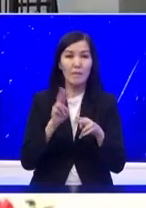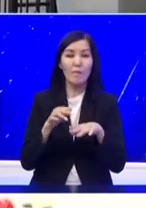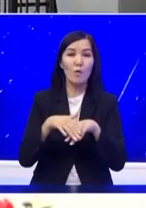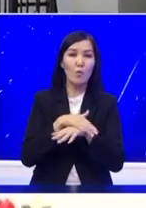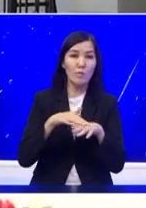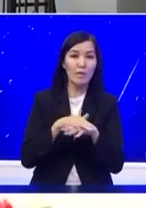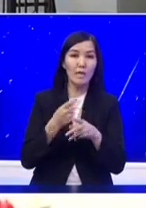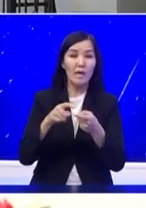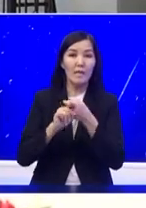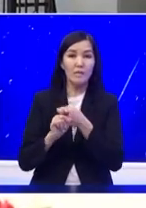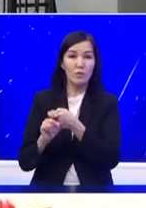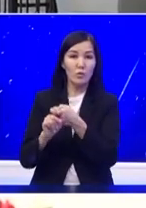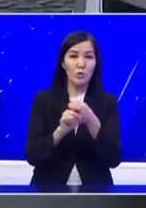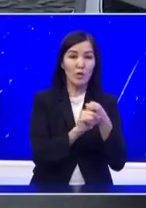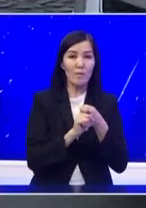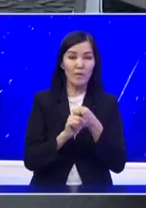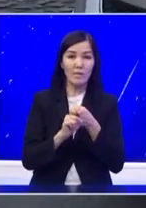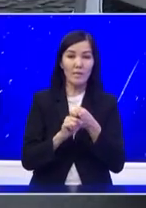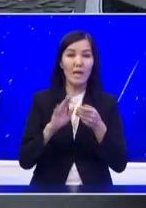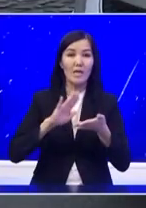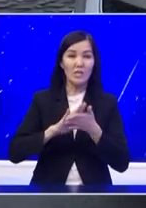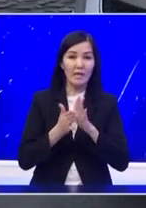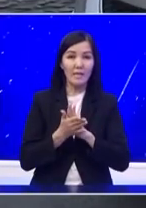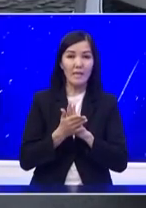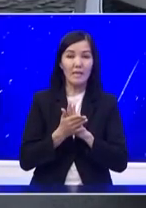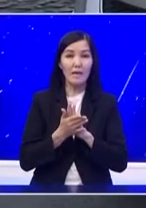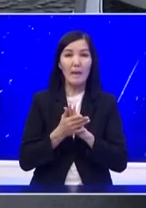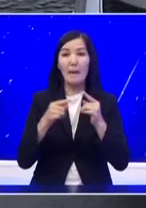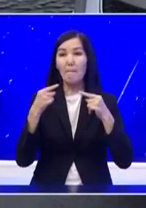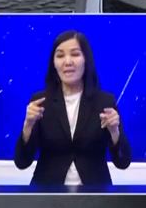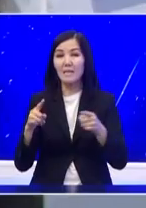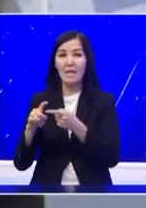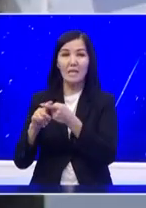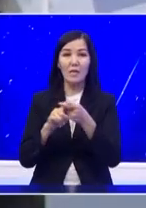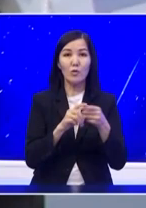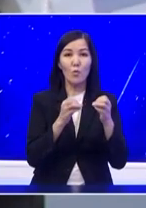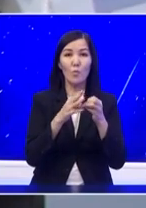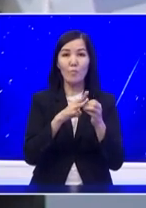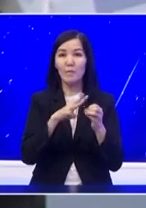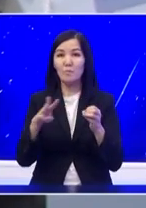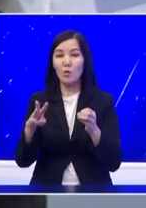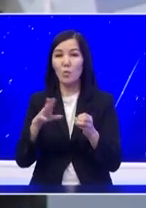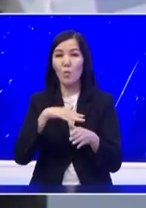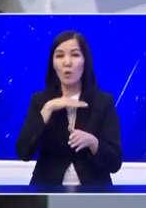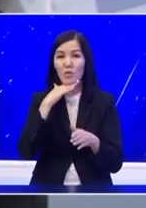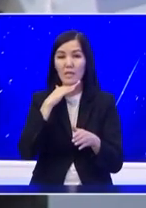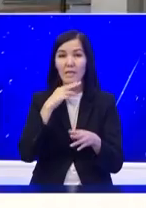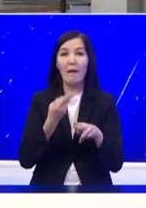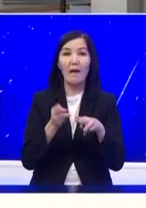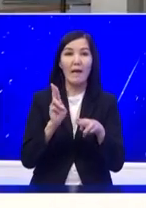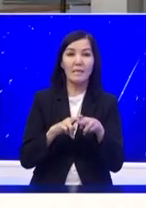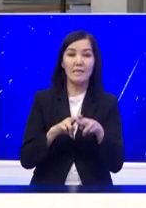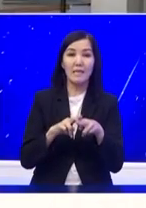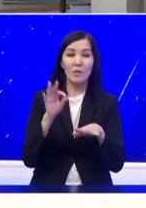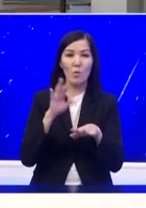көпшілік арасында инфекция жұқтырған науқас болған жағдайда оның өзгеге таратуы үшін 15 минутта жеткілікті екен. Әсіресе